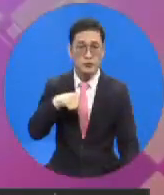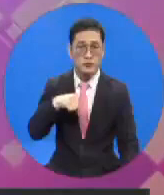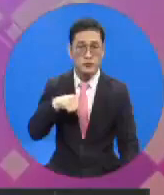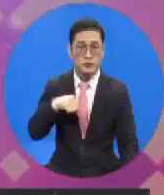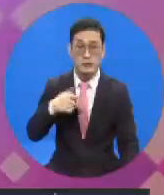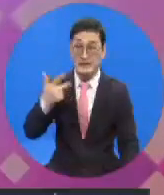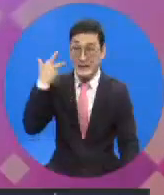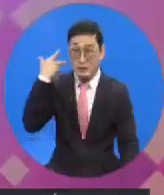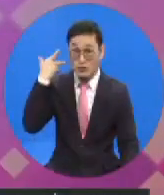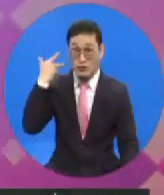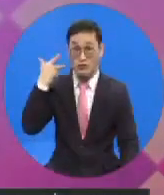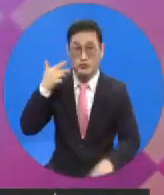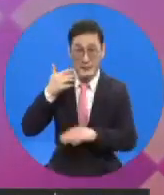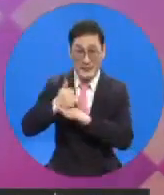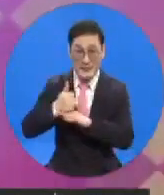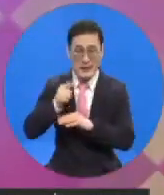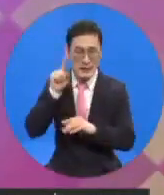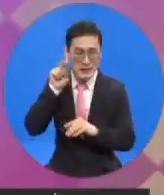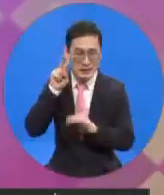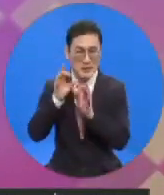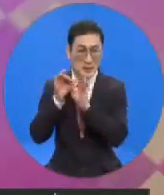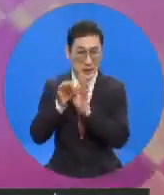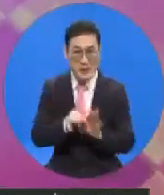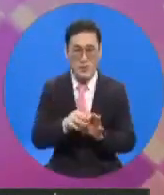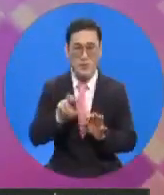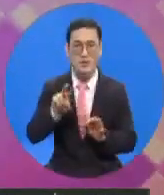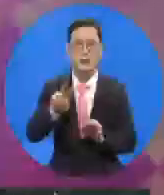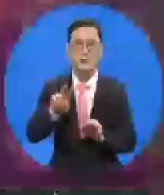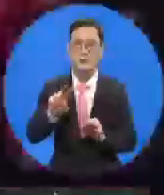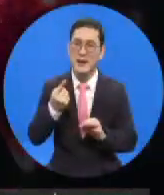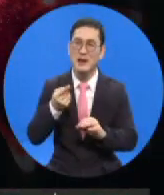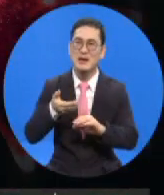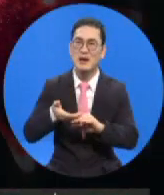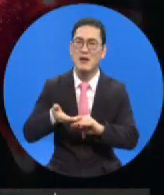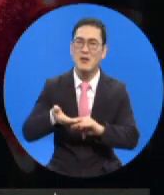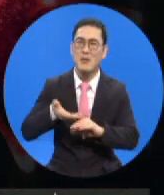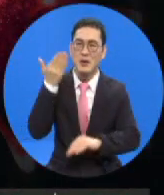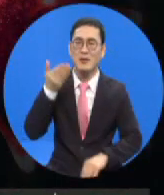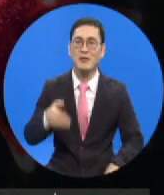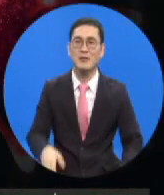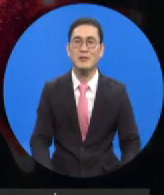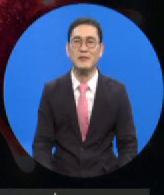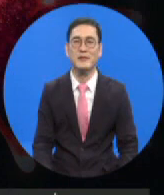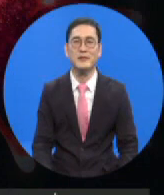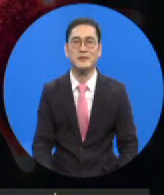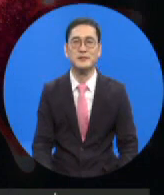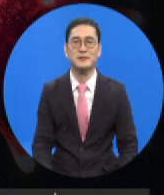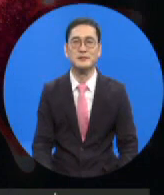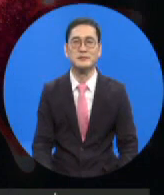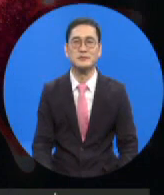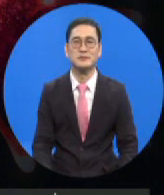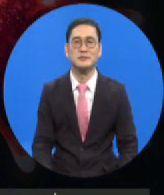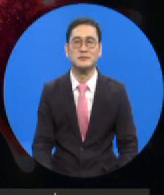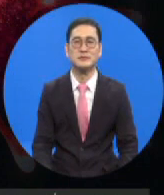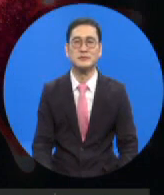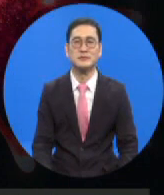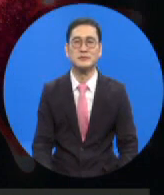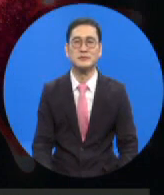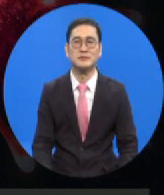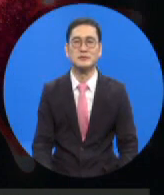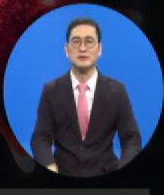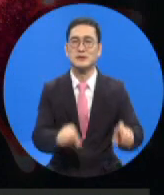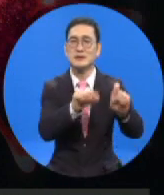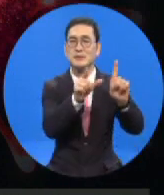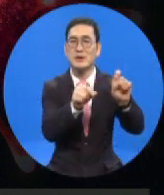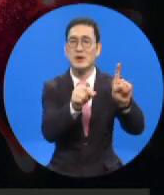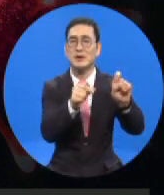269명이 확진됐기 때문입니다. 아직 안심할 수 없는 단계이기 때문이죠. 살펴보시면 지난 주말 이틀 동안